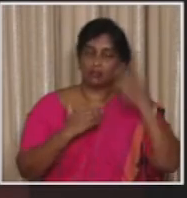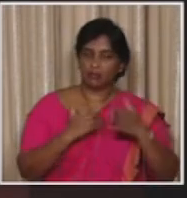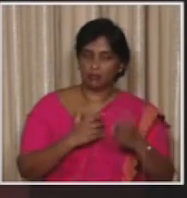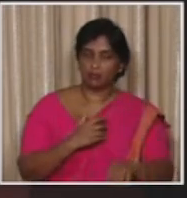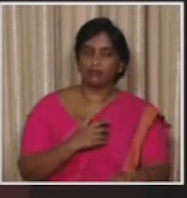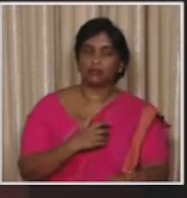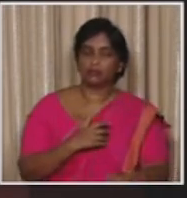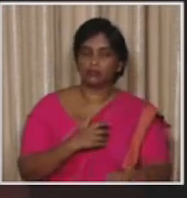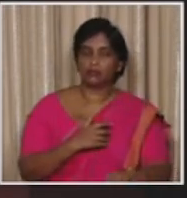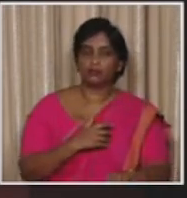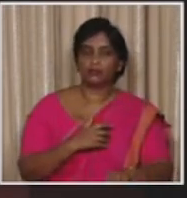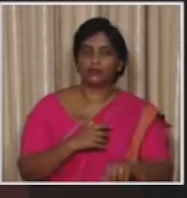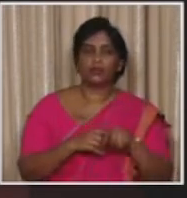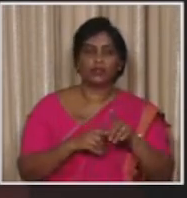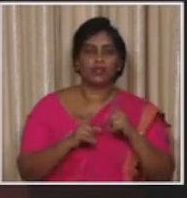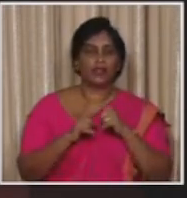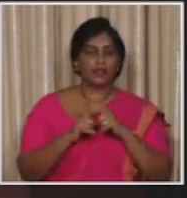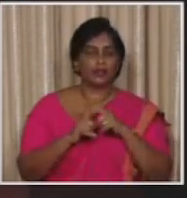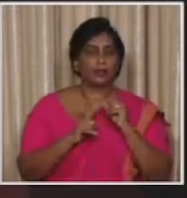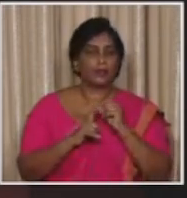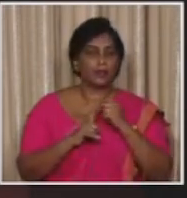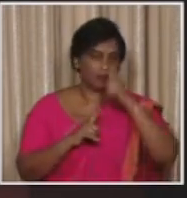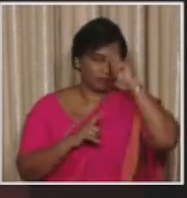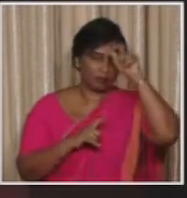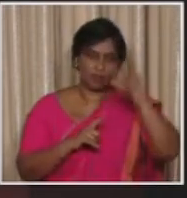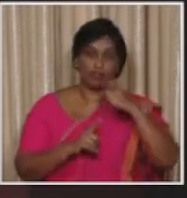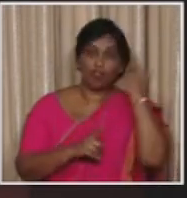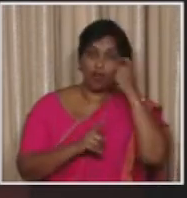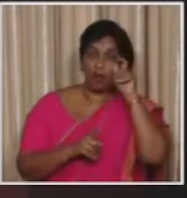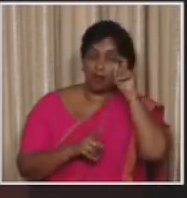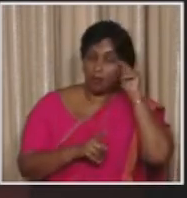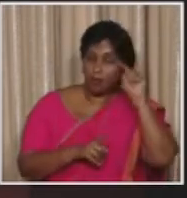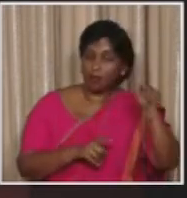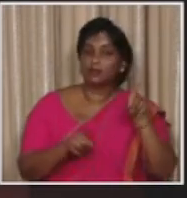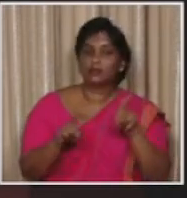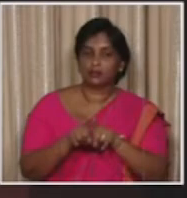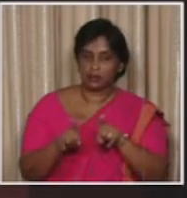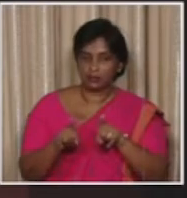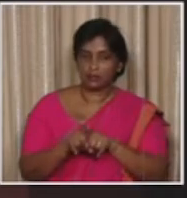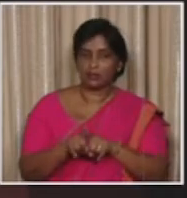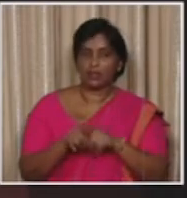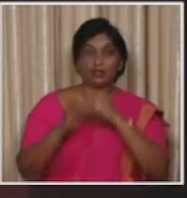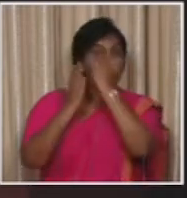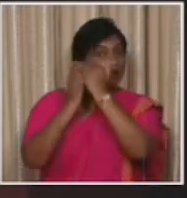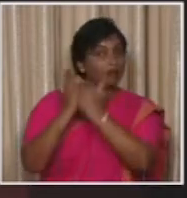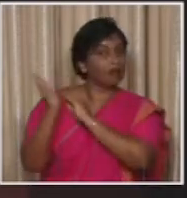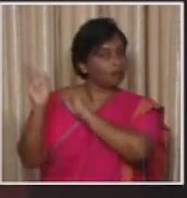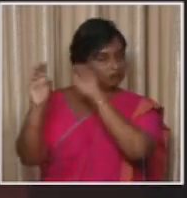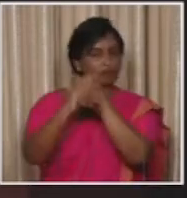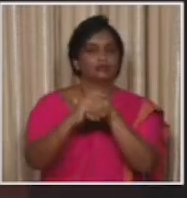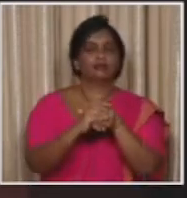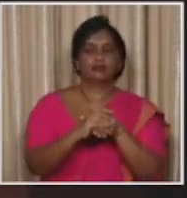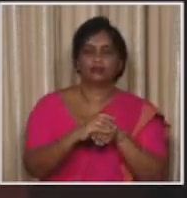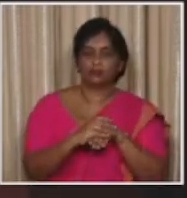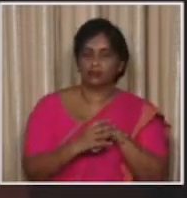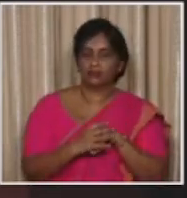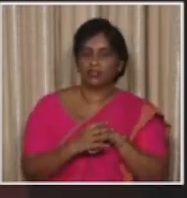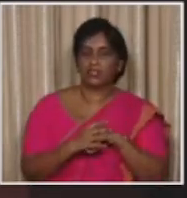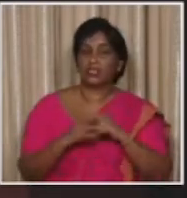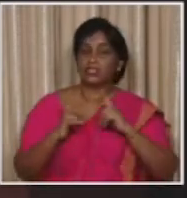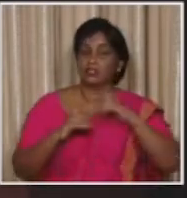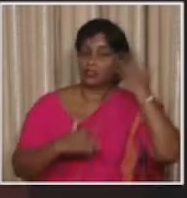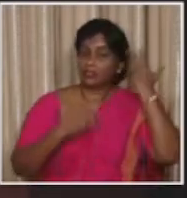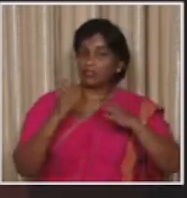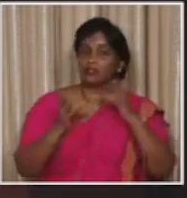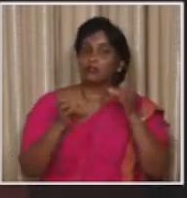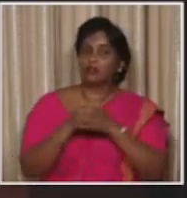මේ එඩ්වර්ඩ් හෙන්රි ෆ්‍රෙඩ්‍රික්ස් මැතිතුමා ගැන හොයනා වගේම අර ලයිස්ට්‍රත් ඇතුළු කරන්න මේ ජීවිත අහිමි වුණු